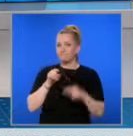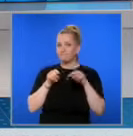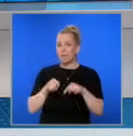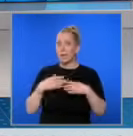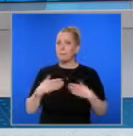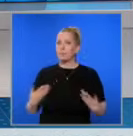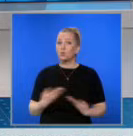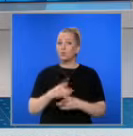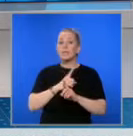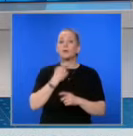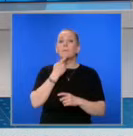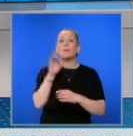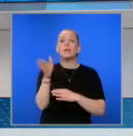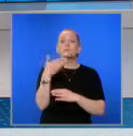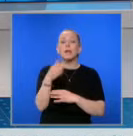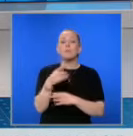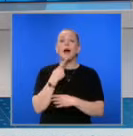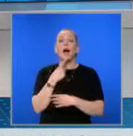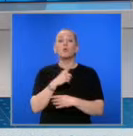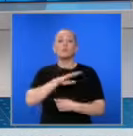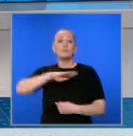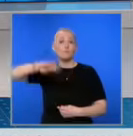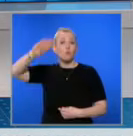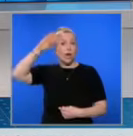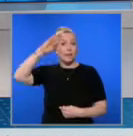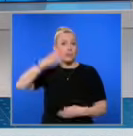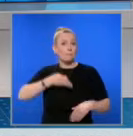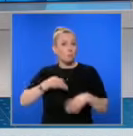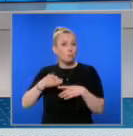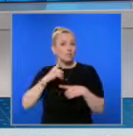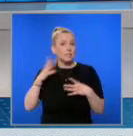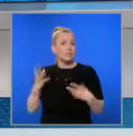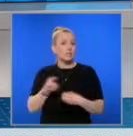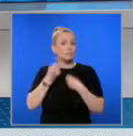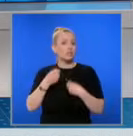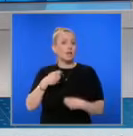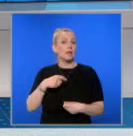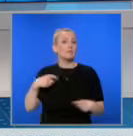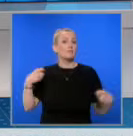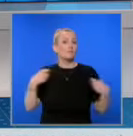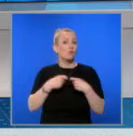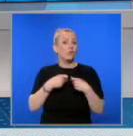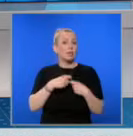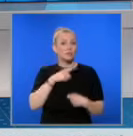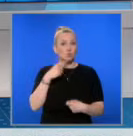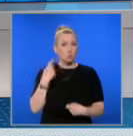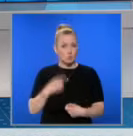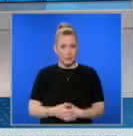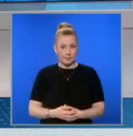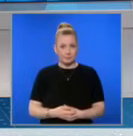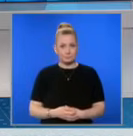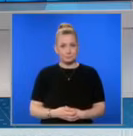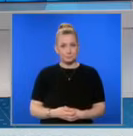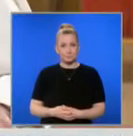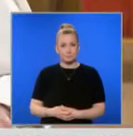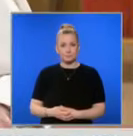знаме, а от военна помощ, с която да спечели войната с Русия. Междувременно посланникът на Ватикана в Украйна беше привикан в Външно